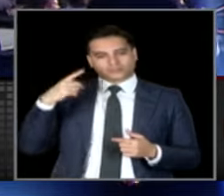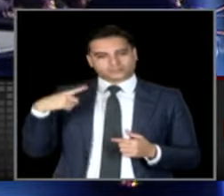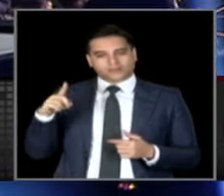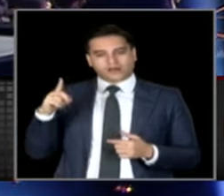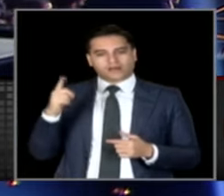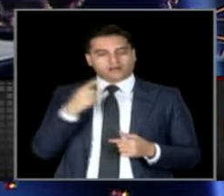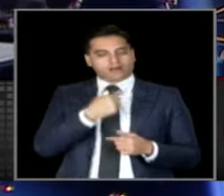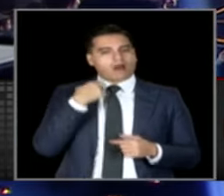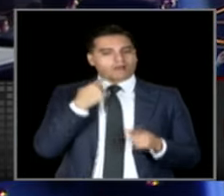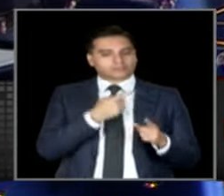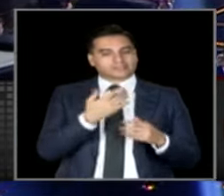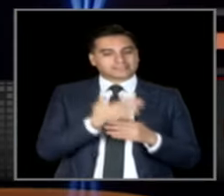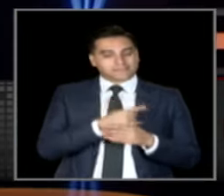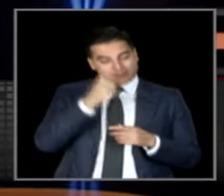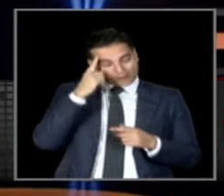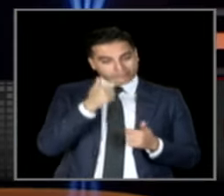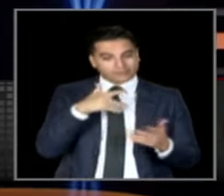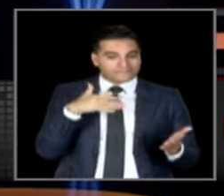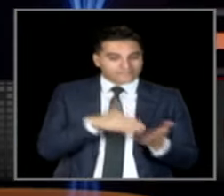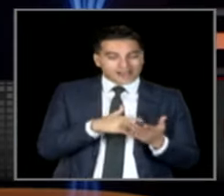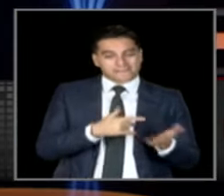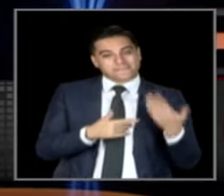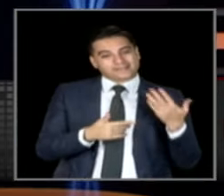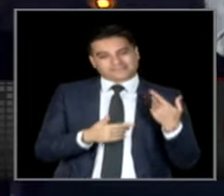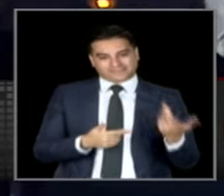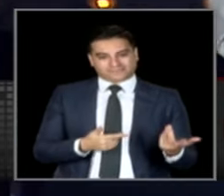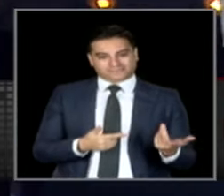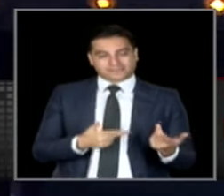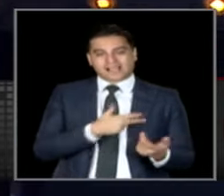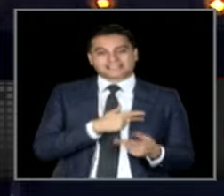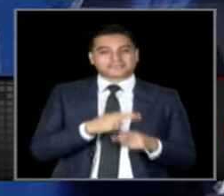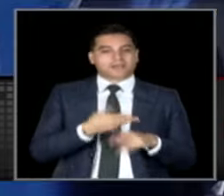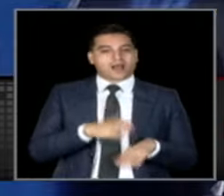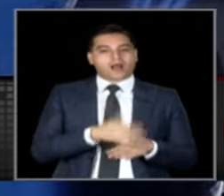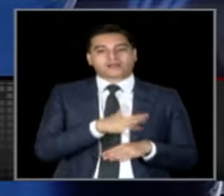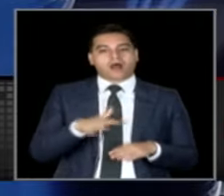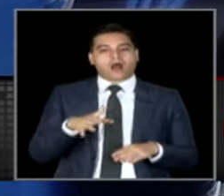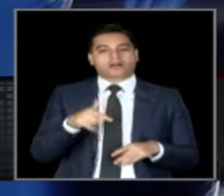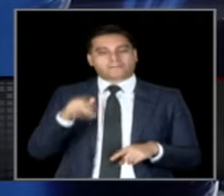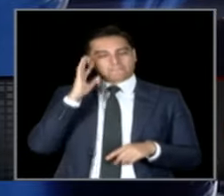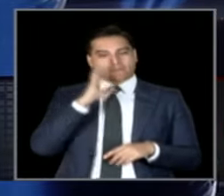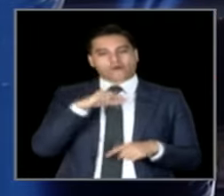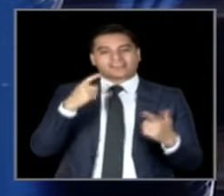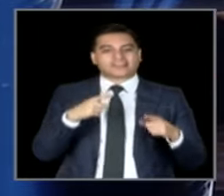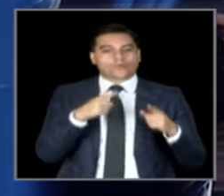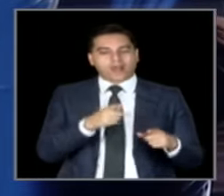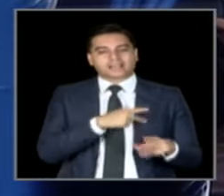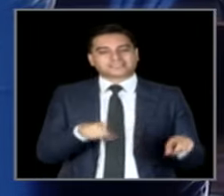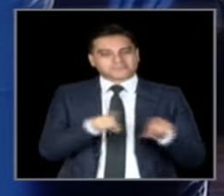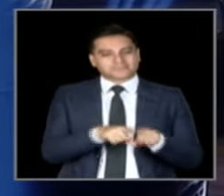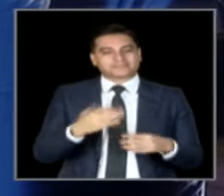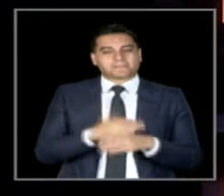ربيع غلطان. جت في بالي بعدها. غلطان يا ربيع. حصل خير. اتسمى على اسم نهر في الكونغو. برافو عليك يا أحمد